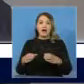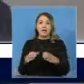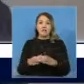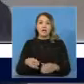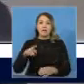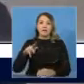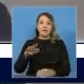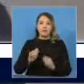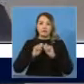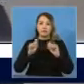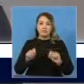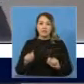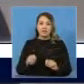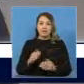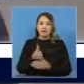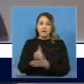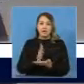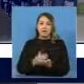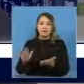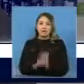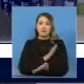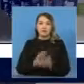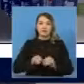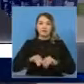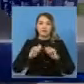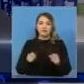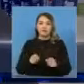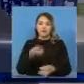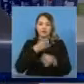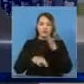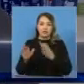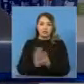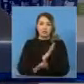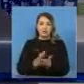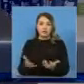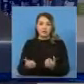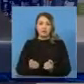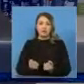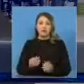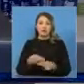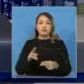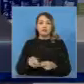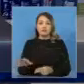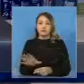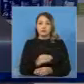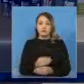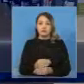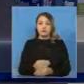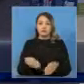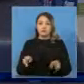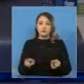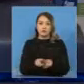раздают пенсионерам хлеб бесплатно, ну, лекарства бесплатно получают. Вот это все это самое, тоже